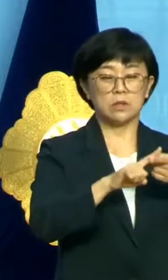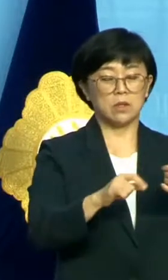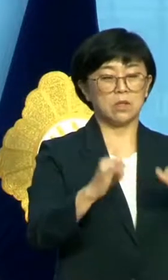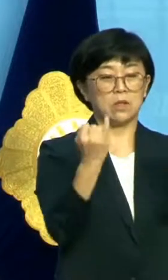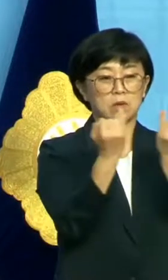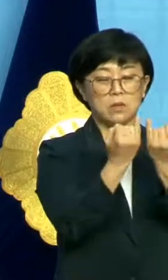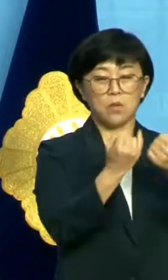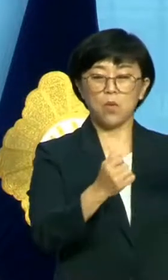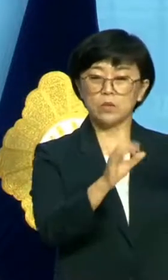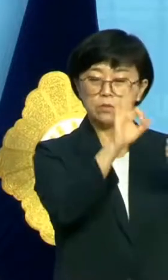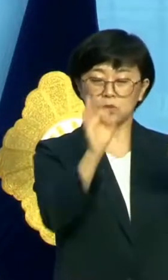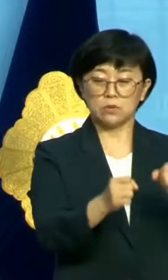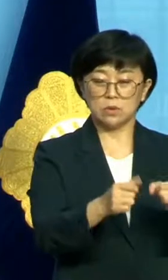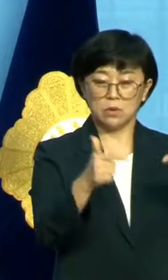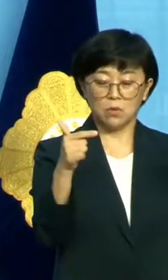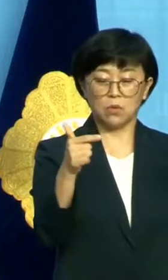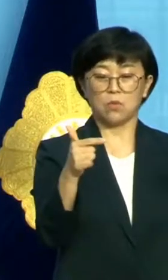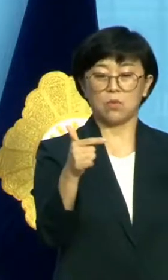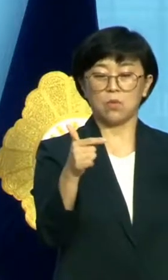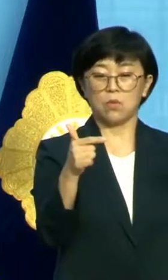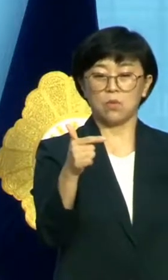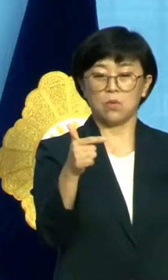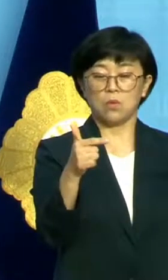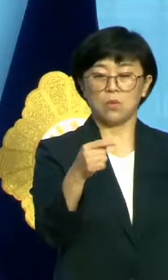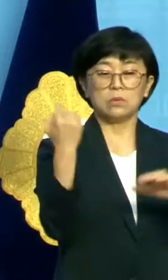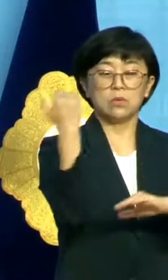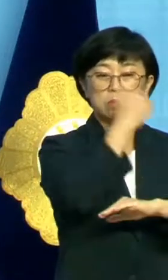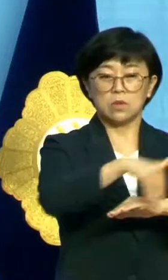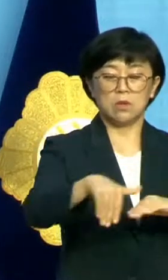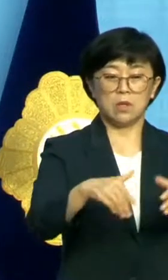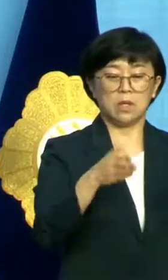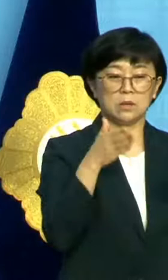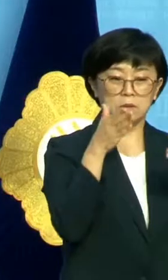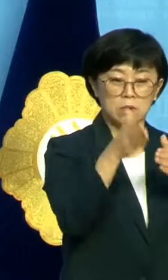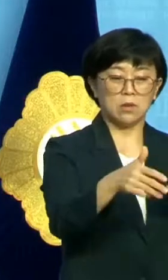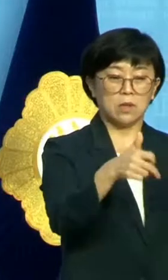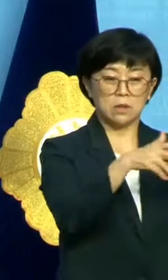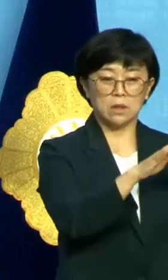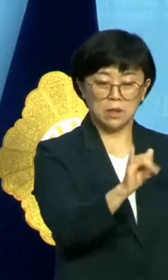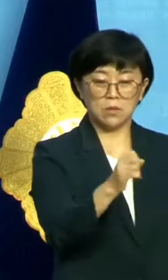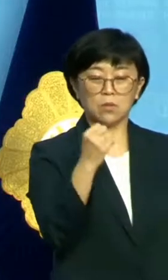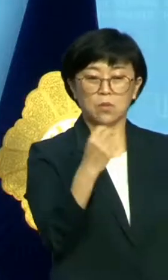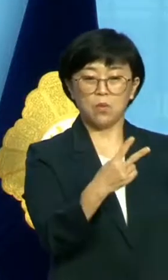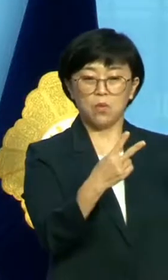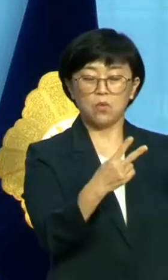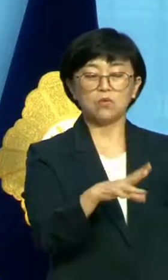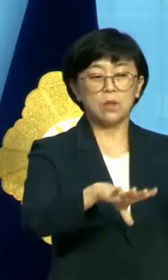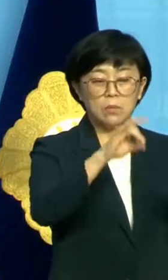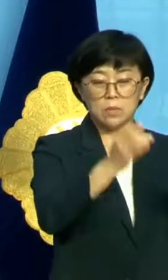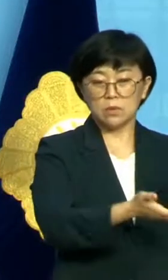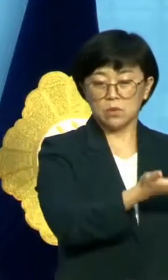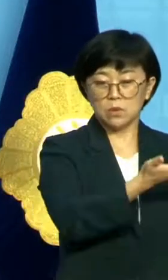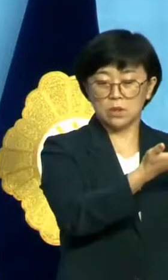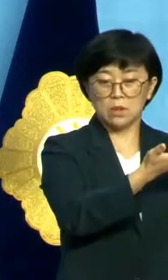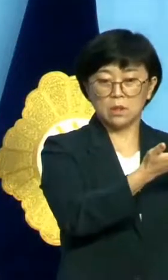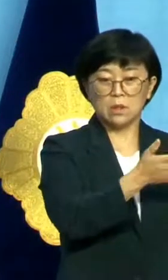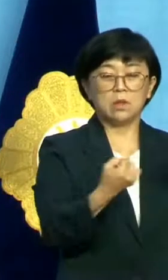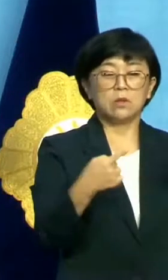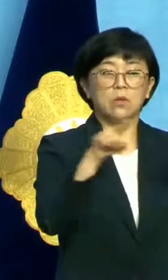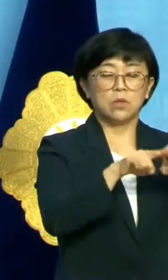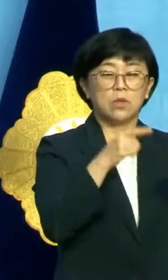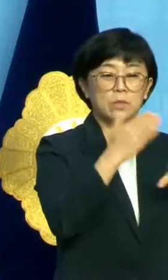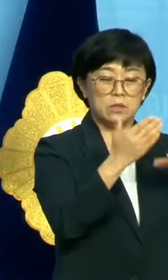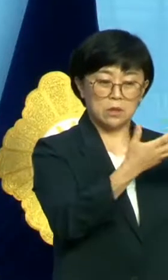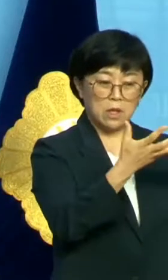확대하는 방안을 추진하도록 하겠습니다. 특히 전략 지역의 여성이나 장애인 등을 우선 공천해서 더불어민주당